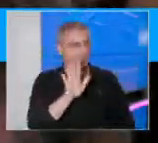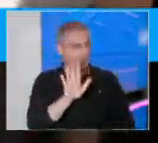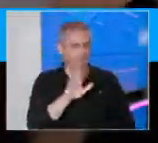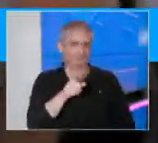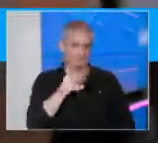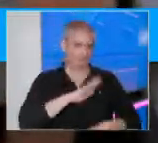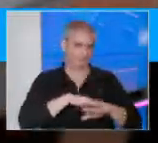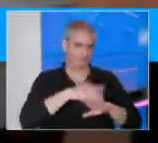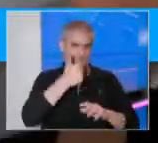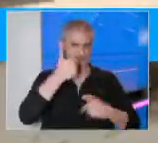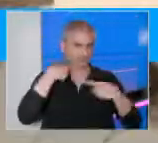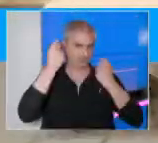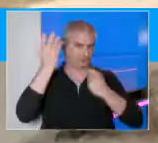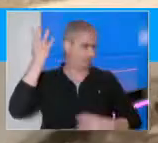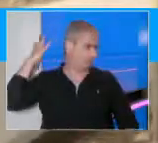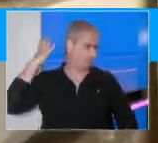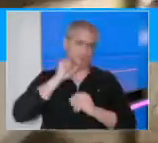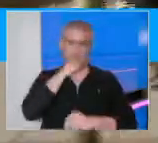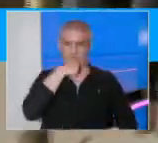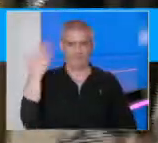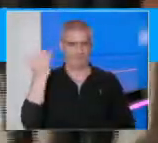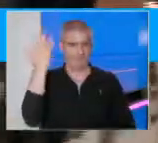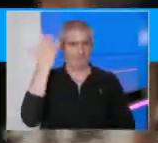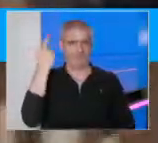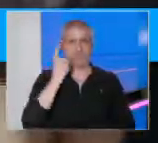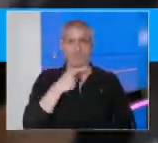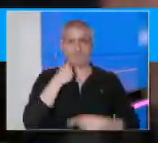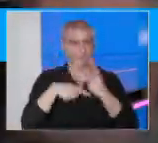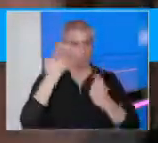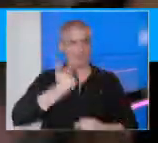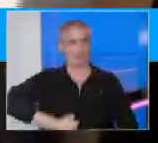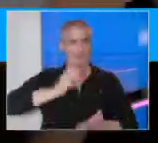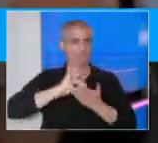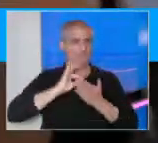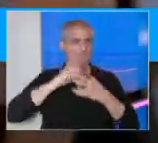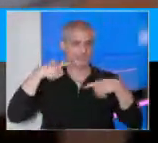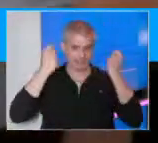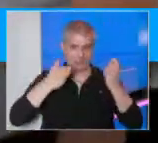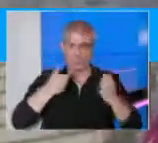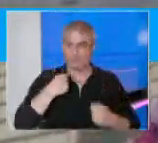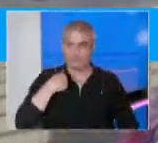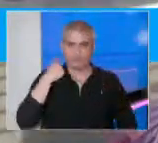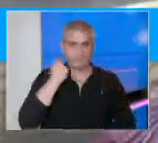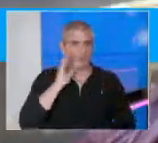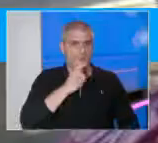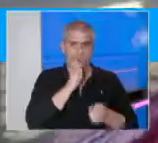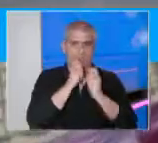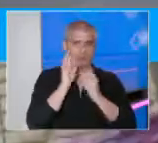חינוך, את אשת חינוך ותיקה הרבה מאוד שנים, היית מנכ"לית משרד החינוך. אתמול אנחנו שומעים רעיון